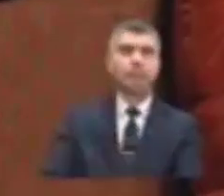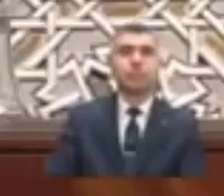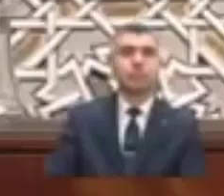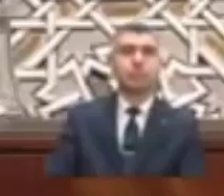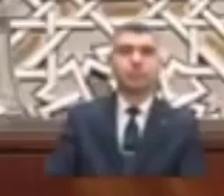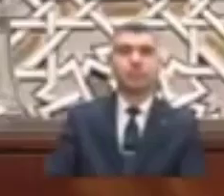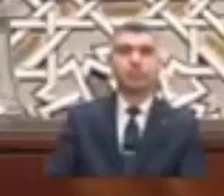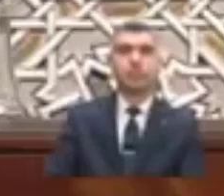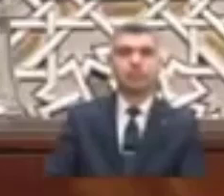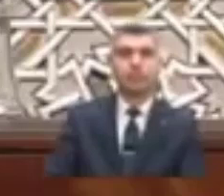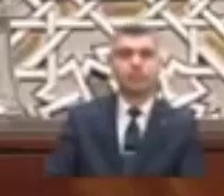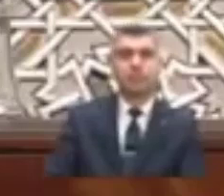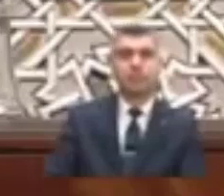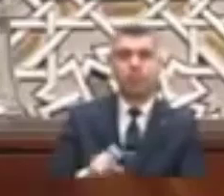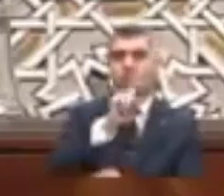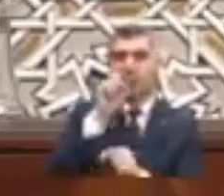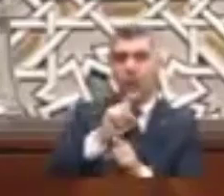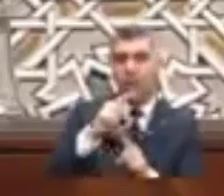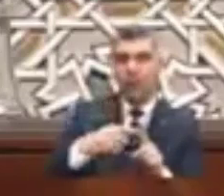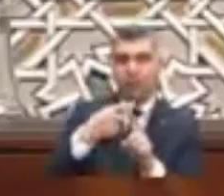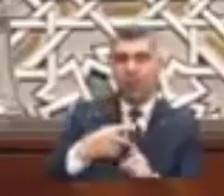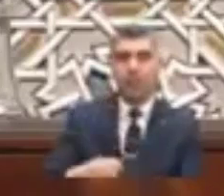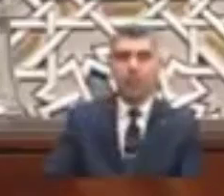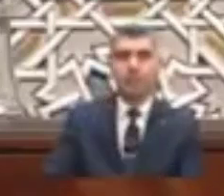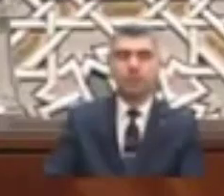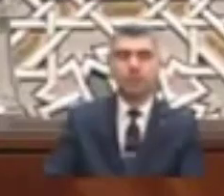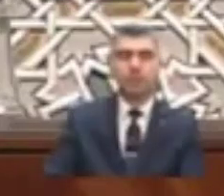الوزير. سيد نائب محترم تعقيب.